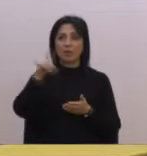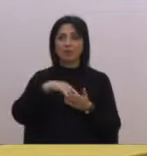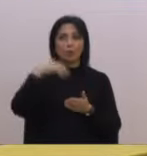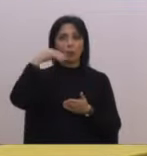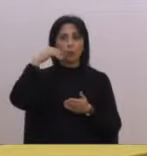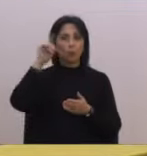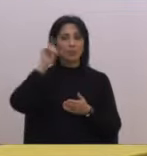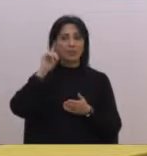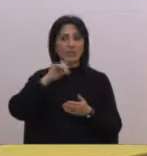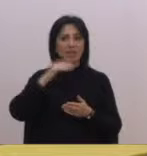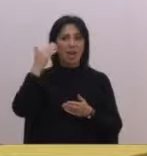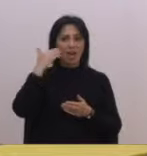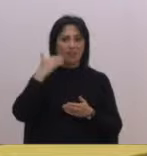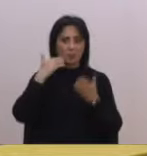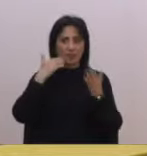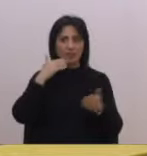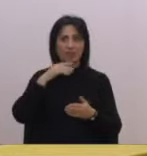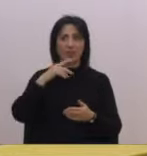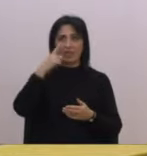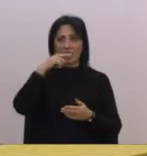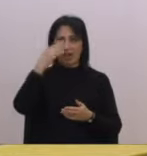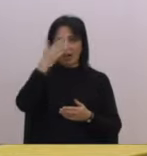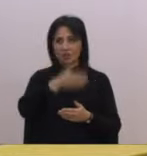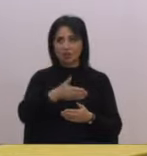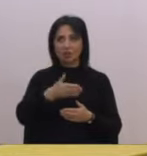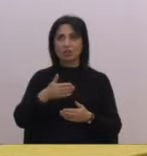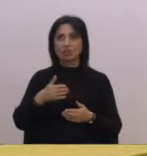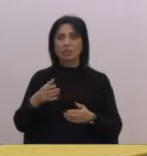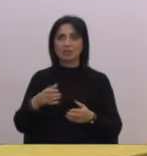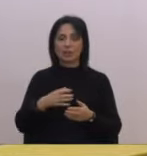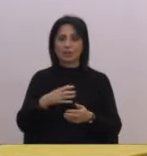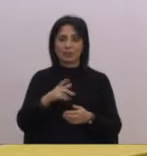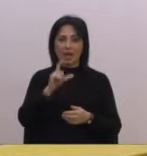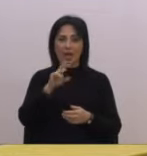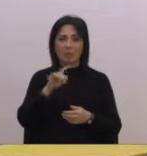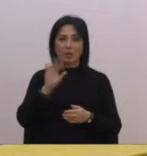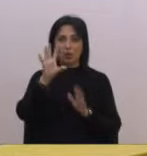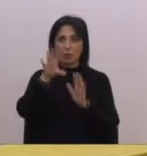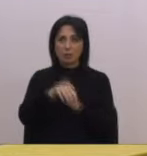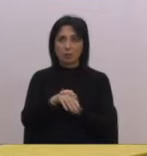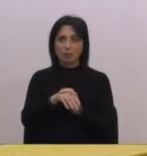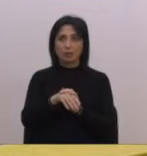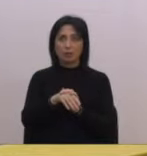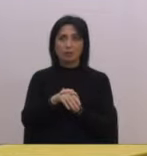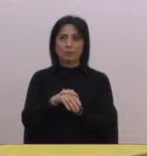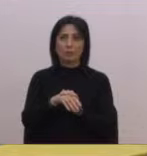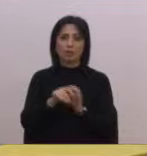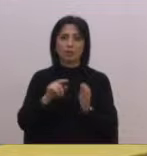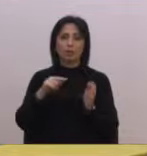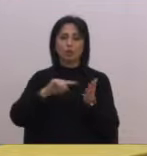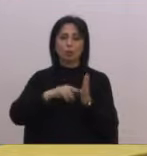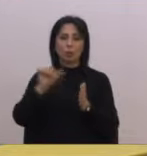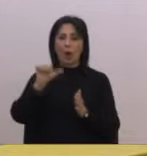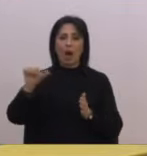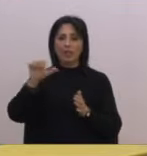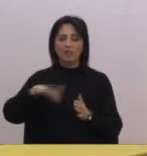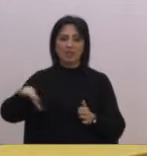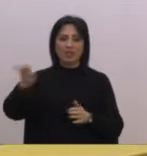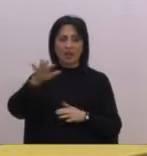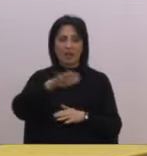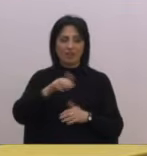თურქეთში, ისრაელში, ეგვიპტეში, ტაილანდში, გაერთიანებულ ამიროებში, შუა აზიის ყველა ქვეყანაში,